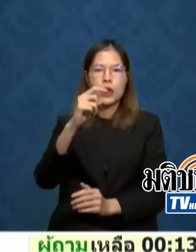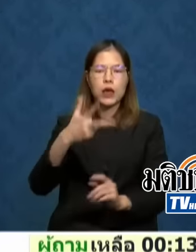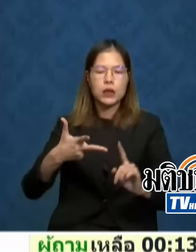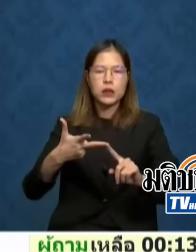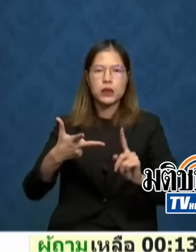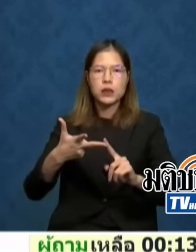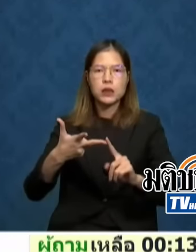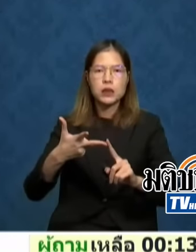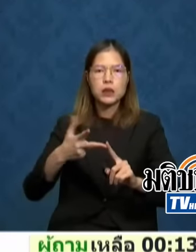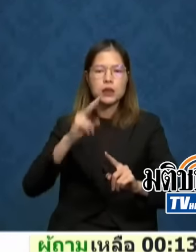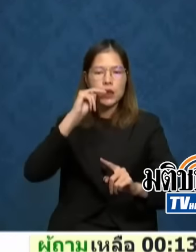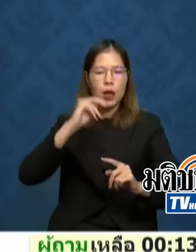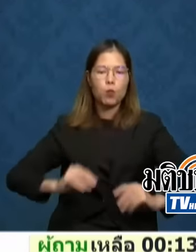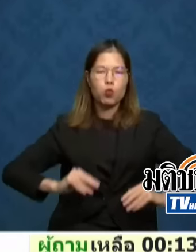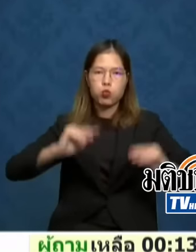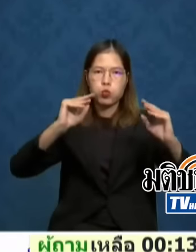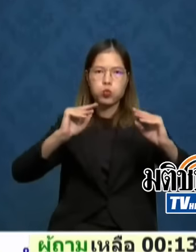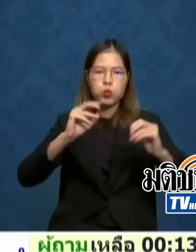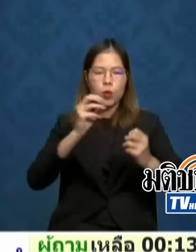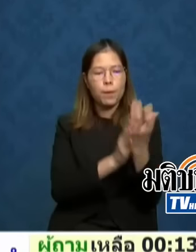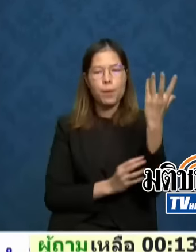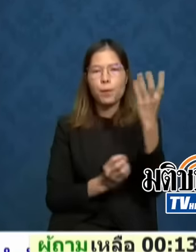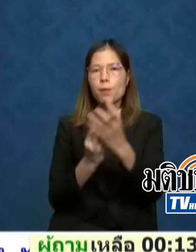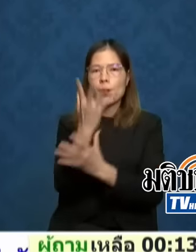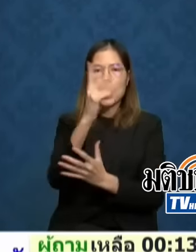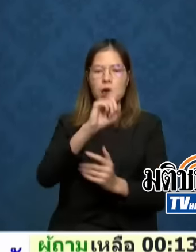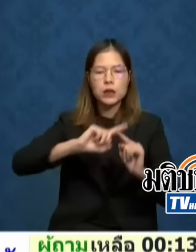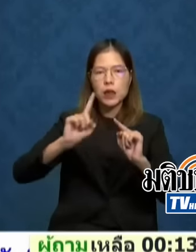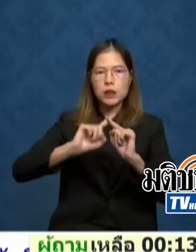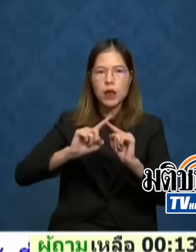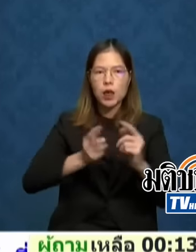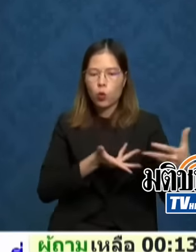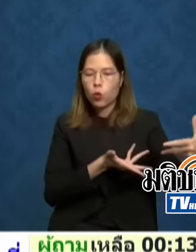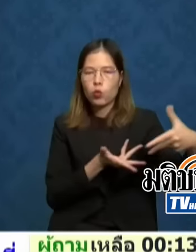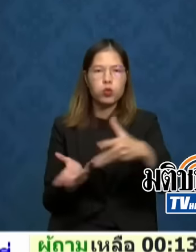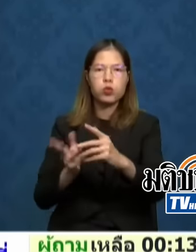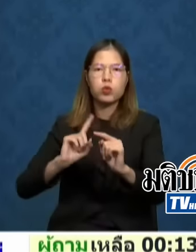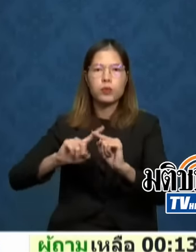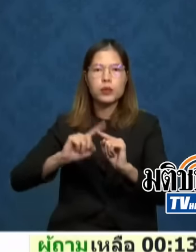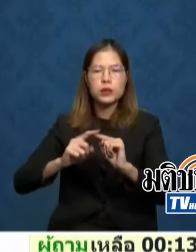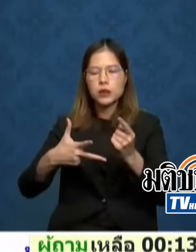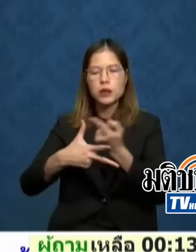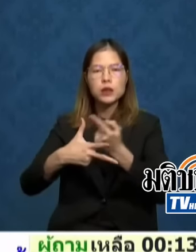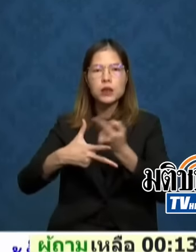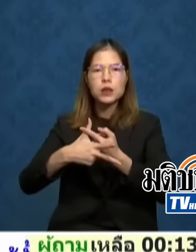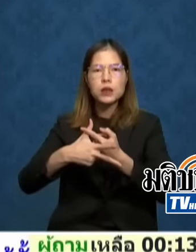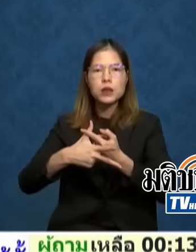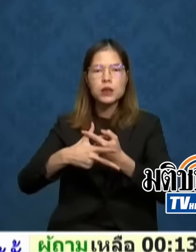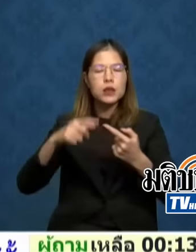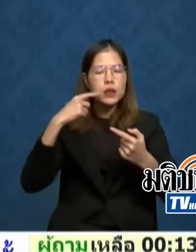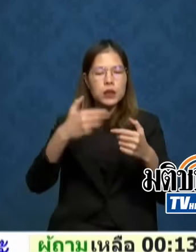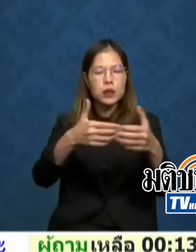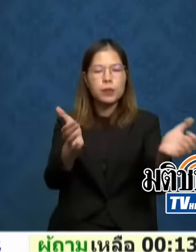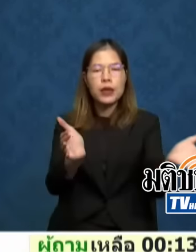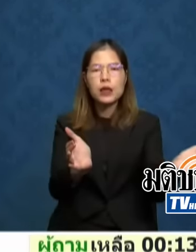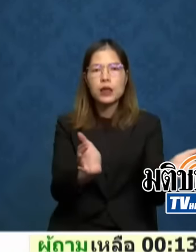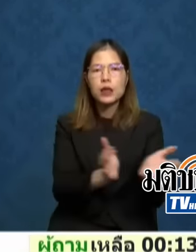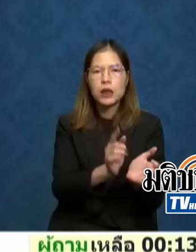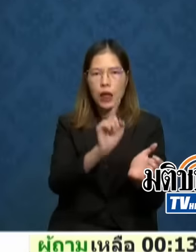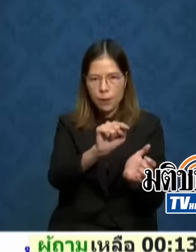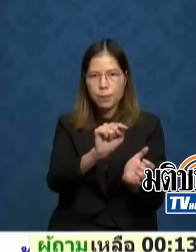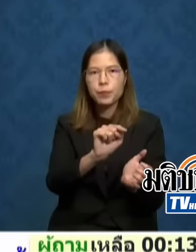ครับก็คือน้ำท่วมฉับพลันจากน้ำป่าไหลหลากกับสาเหตุแรกในส่วนแรกเนี่ยโดยเฉพาะการเอ่อล้นของแม่น้ำปิงใน